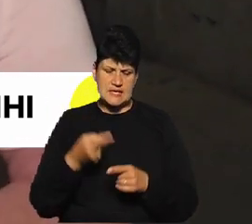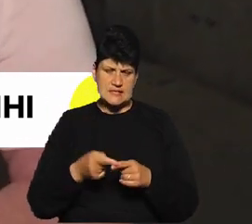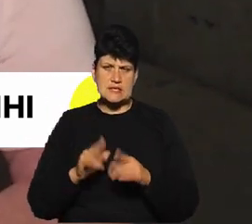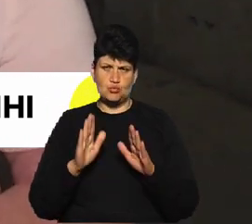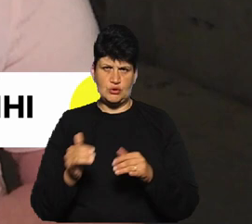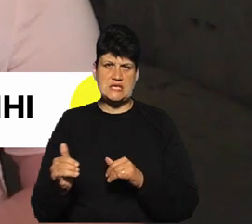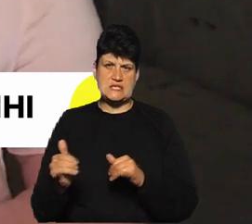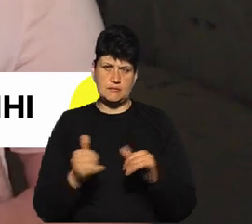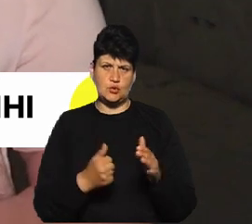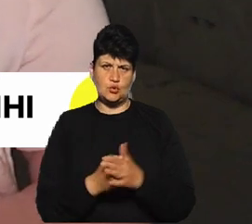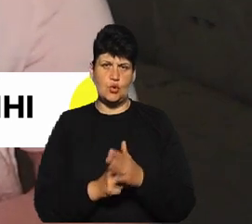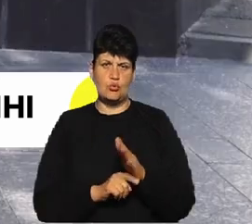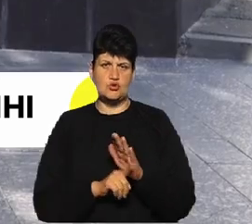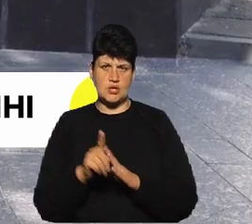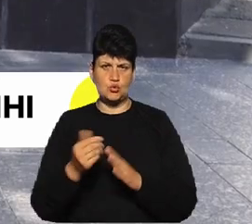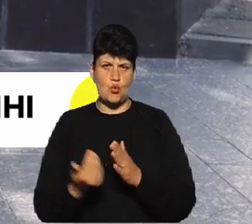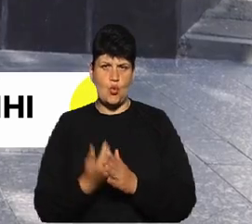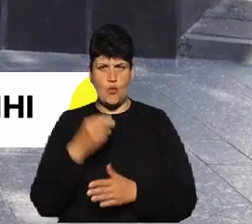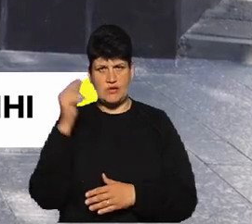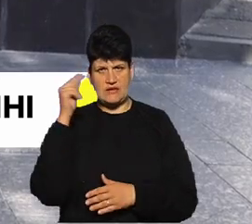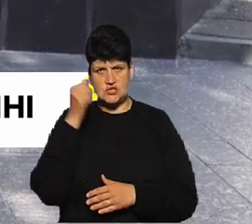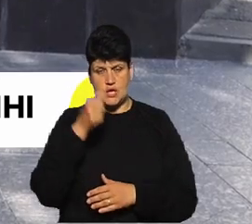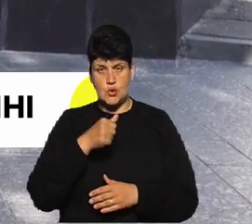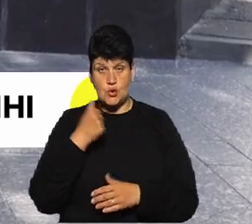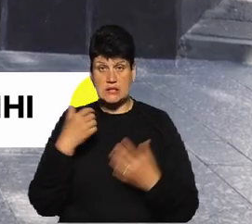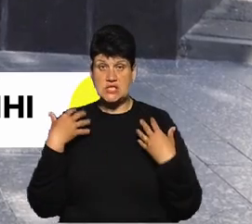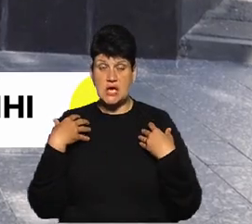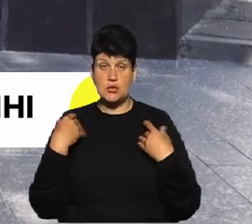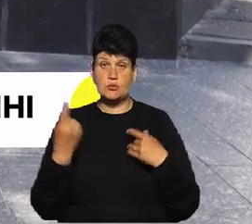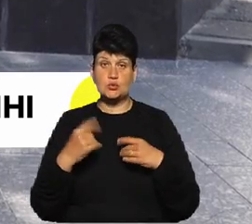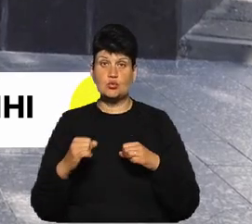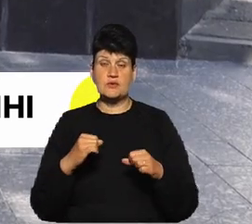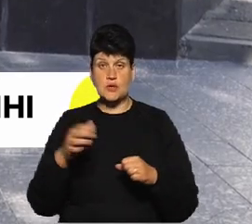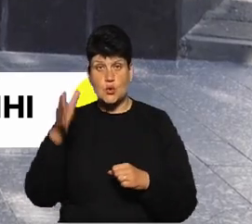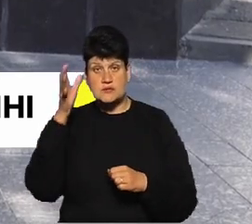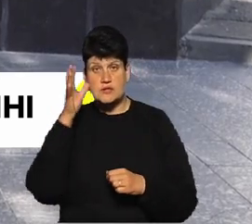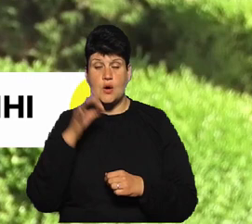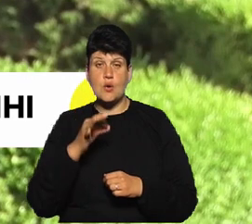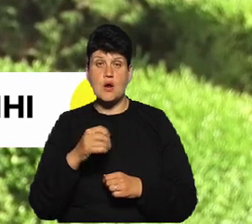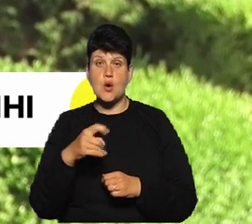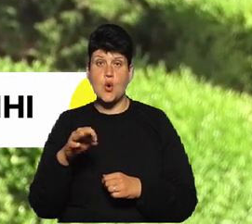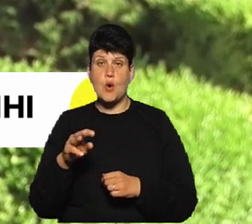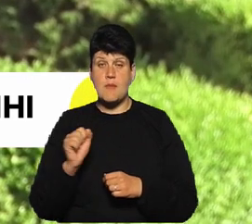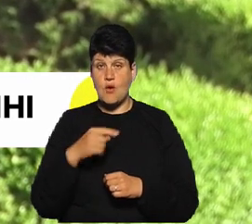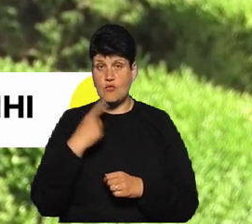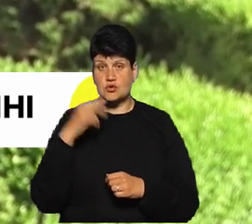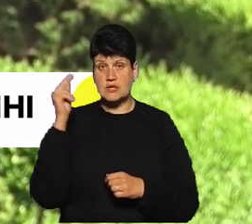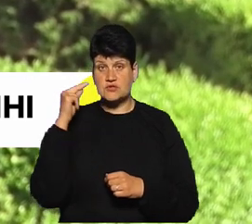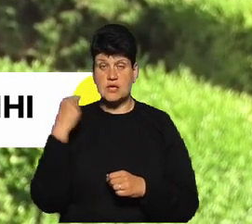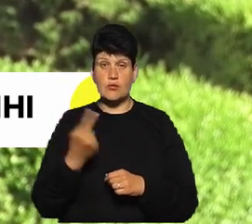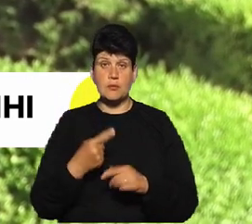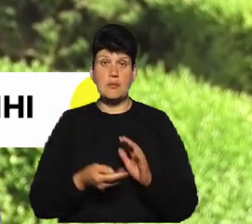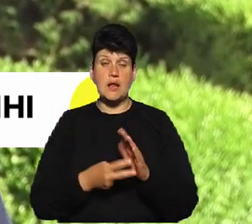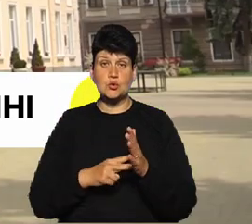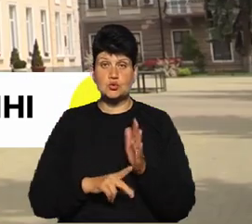до початку нового навчального року. Начальниця обласного управління освіти Ольга Хома повідомила, що навчання в області планують почати